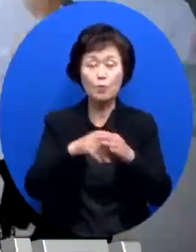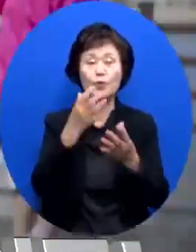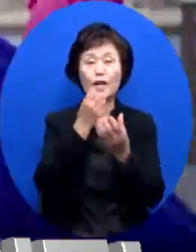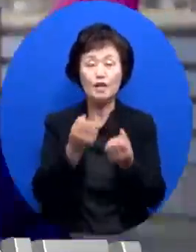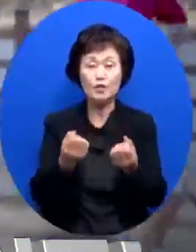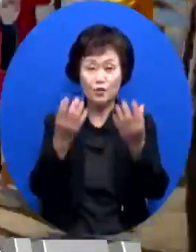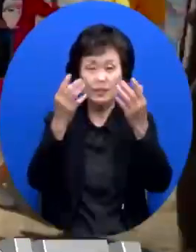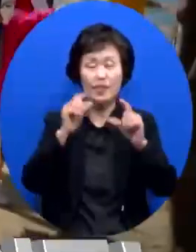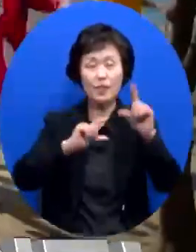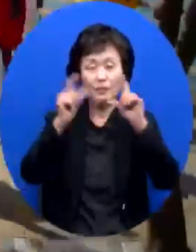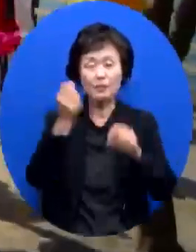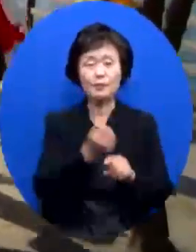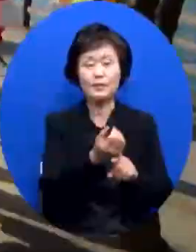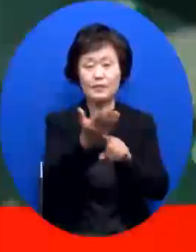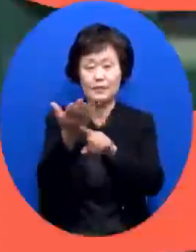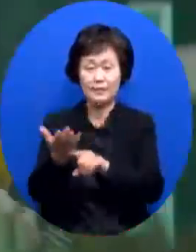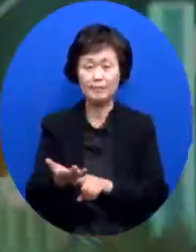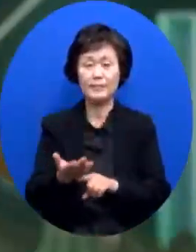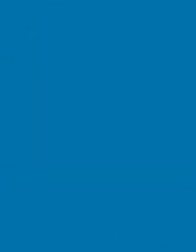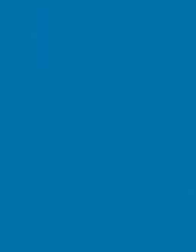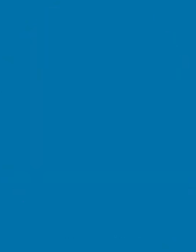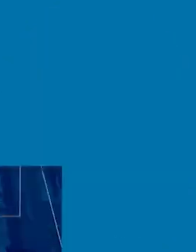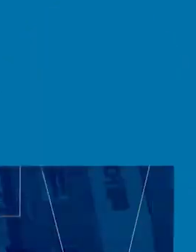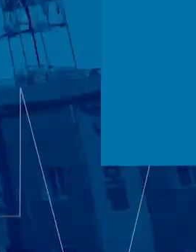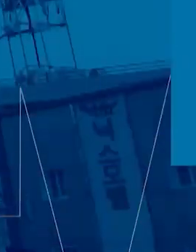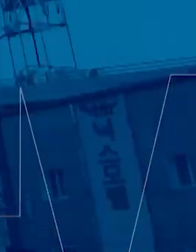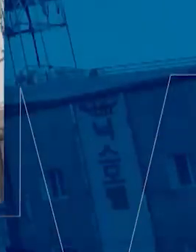현장에 다녀왔습니다.